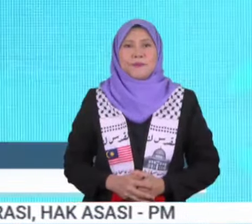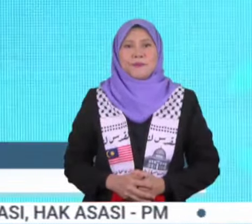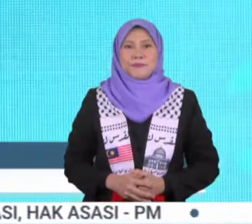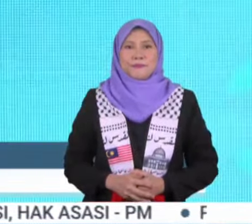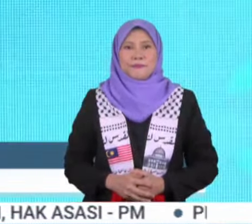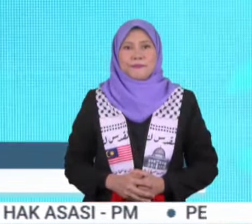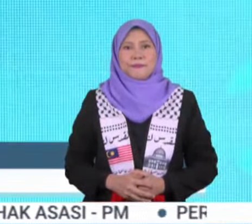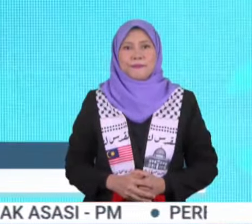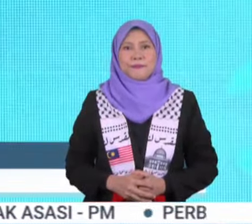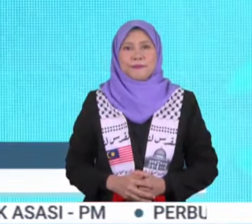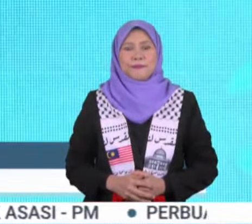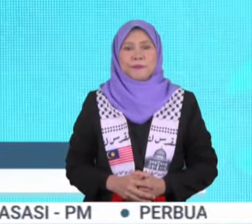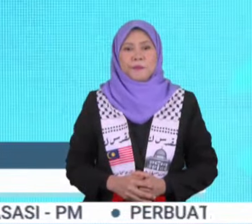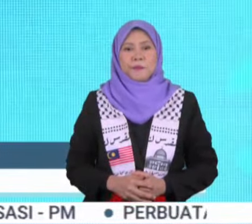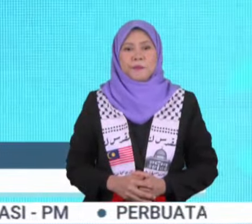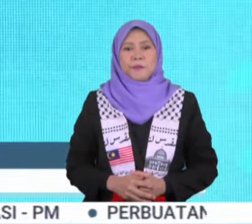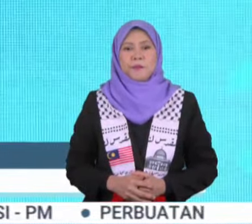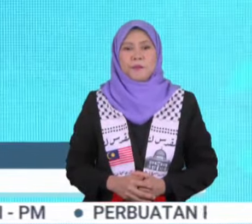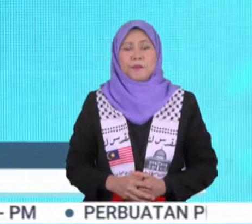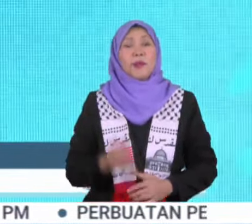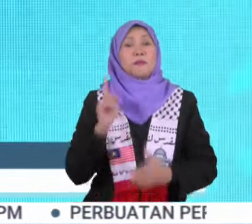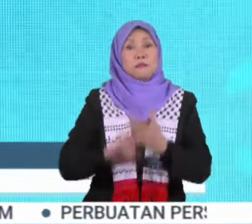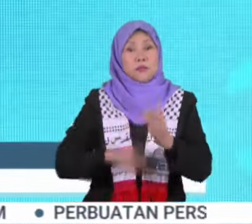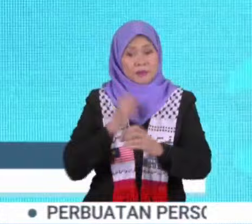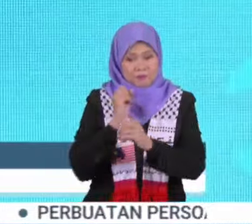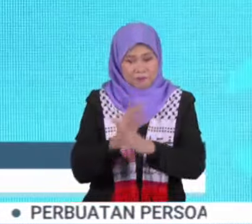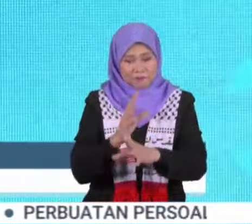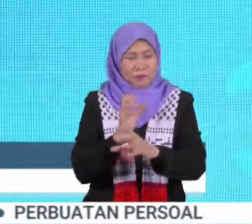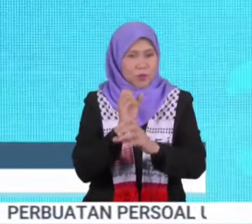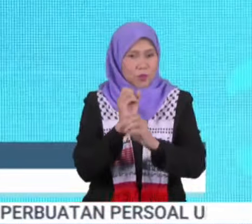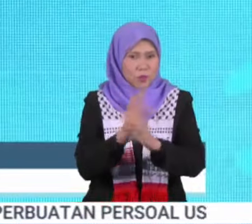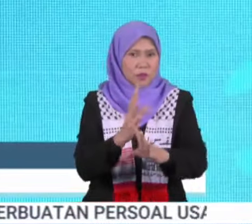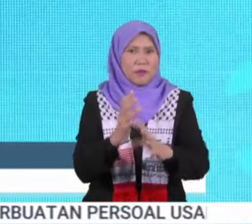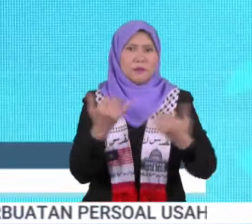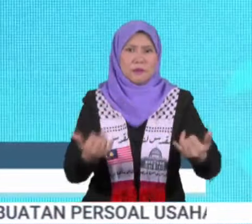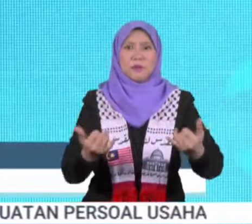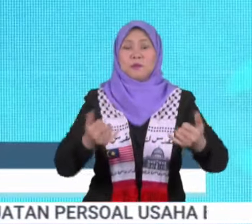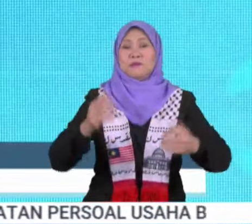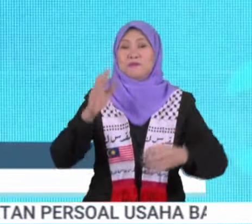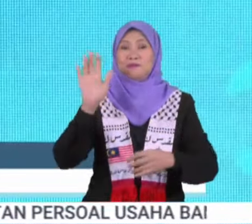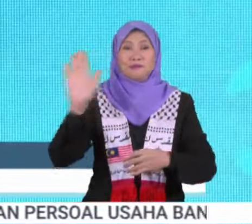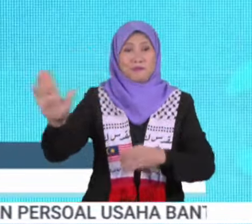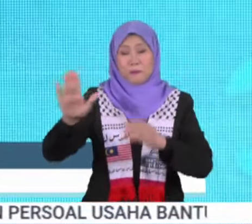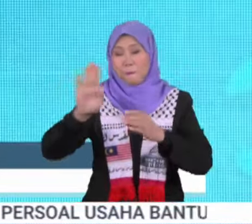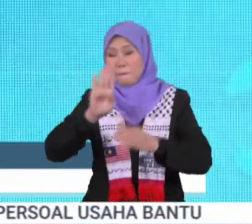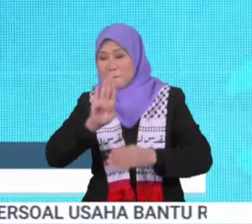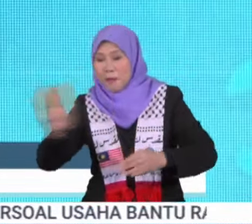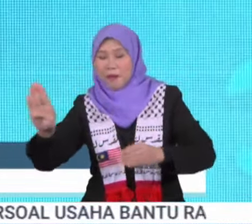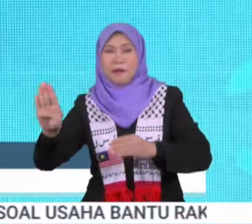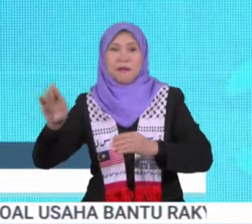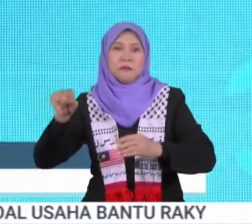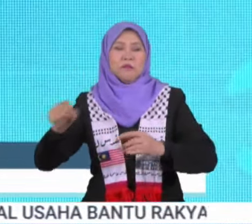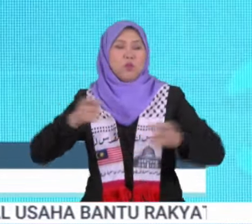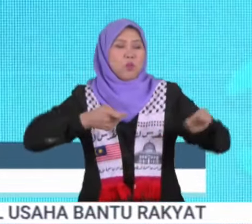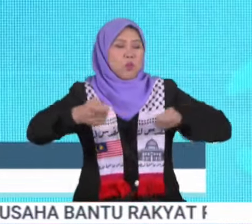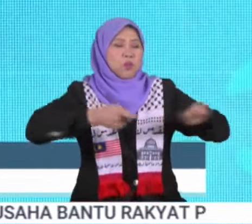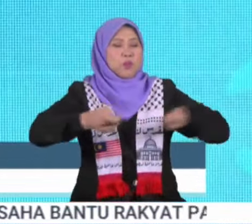Kerana apa yang cuba diusahakan dalam media dikontrol, takluki